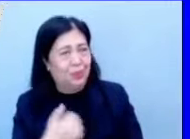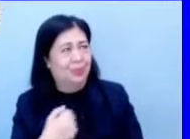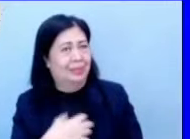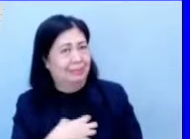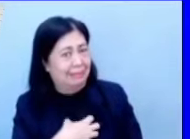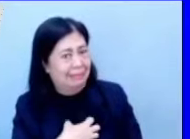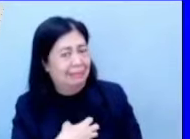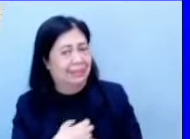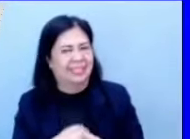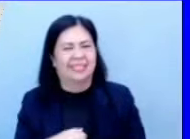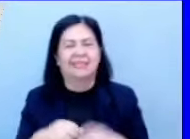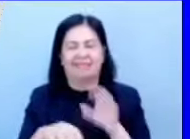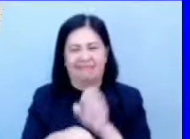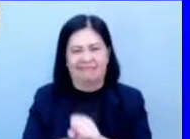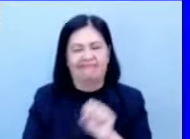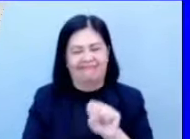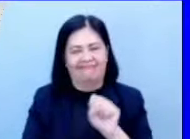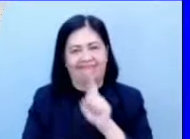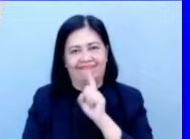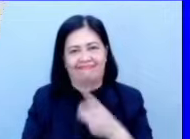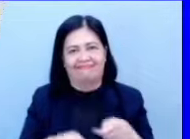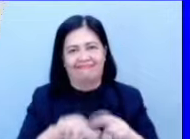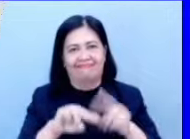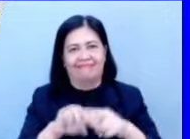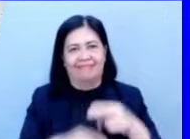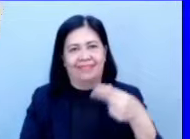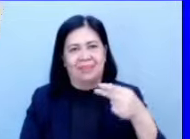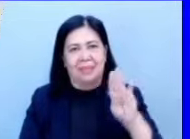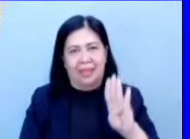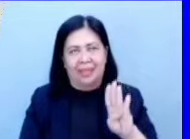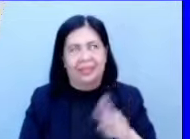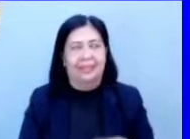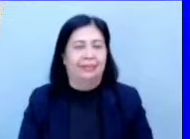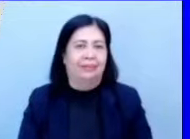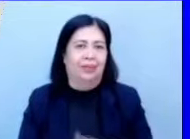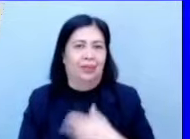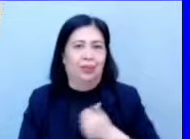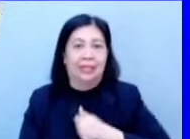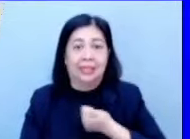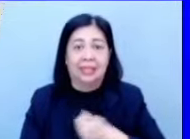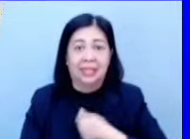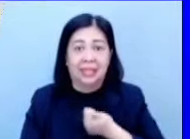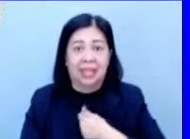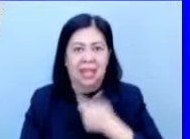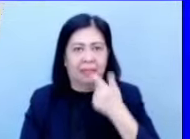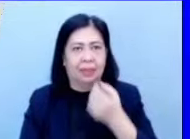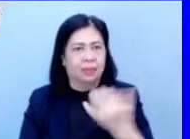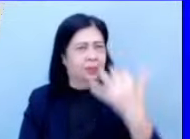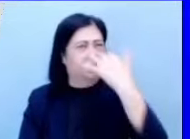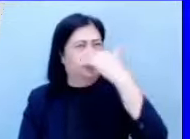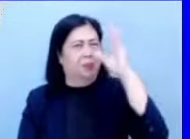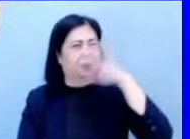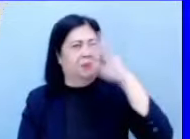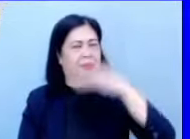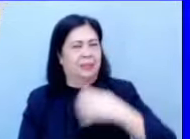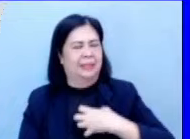po na tumataas ang mga high blood, yung mga hinihika dahil sa usok ng paputok. At